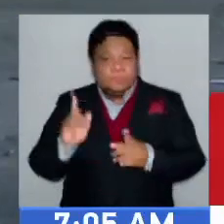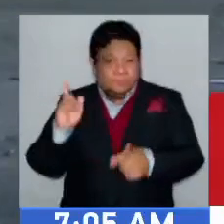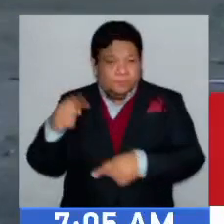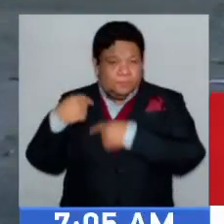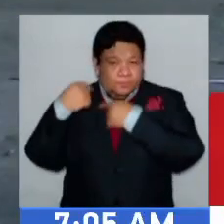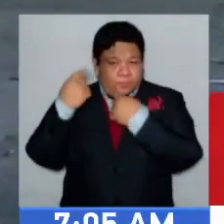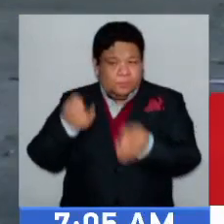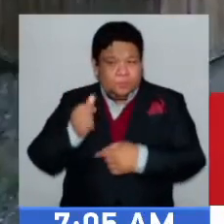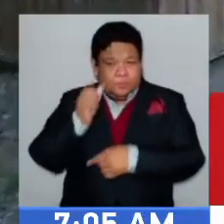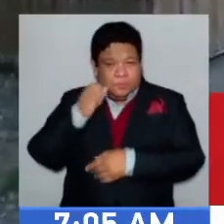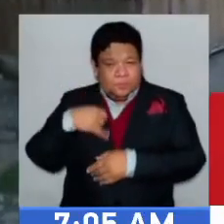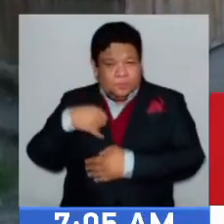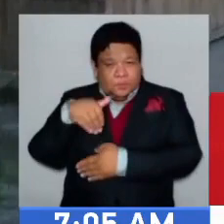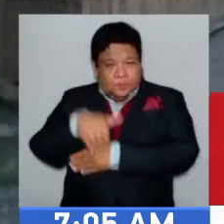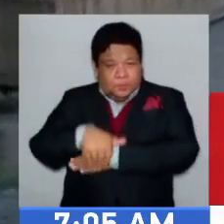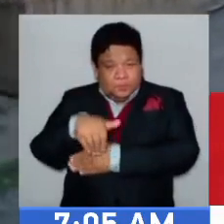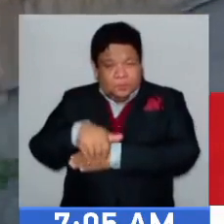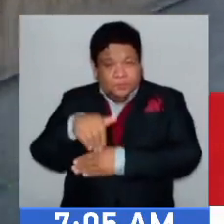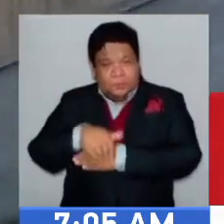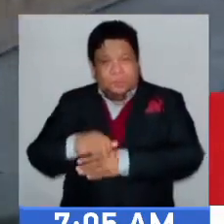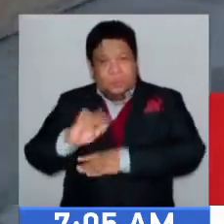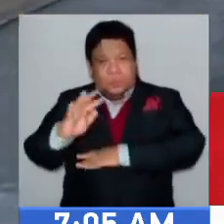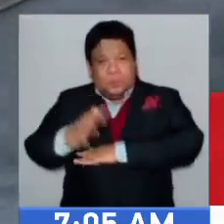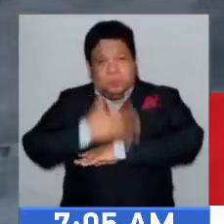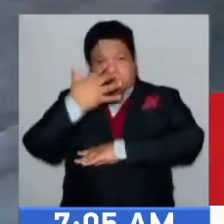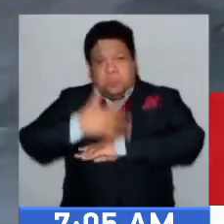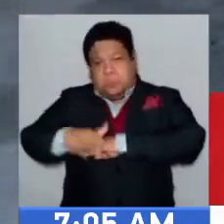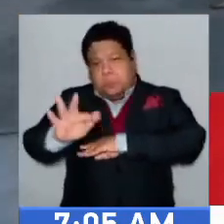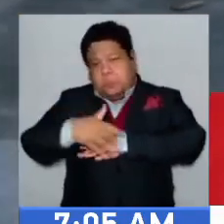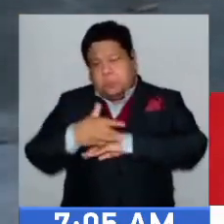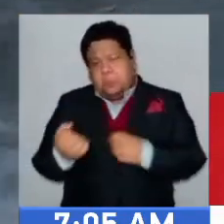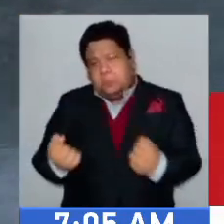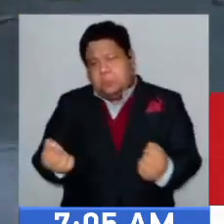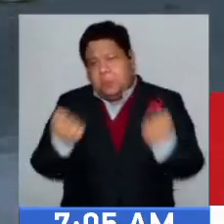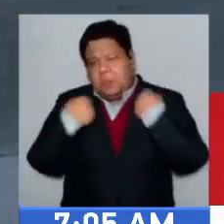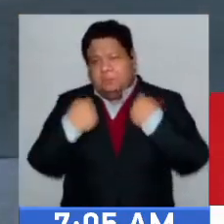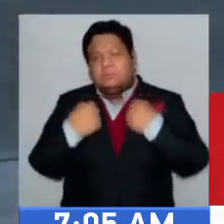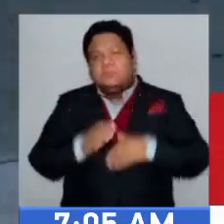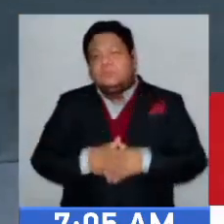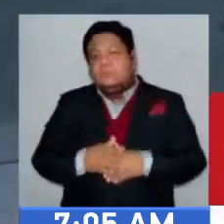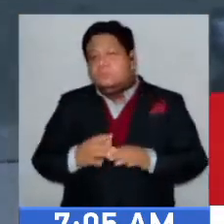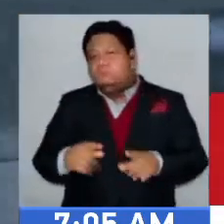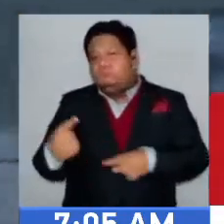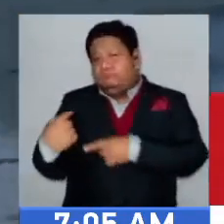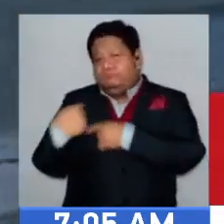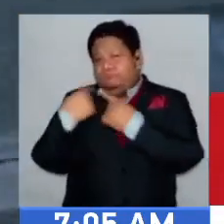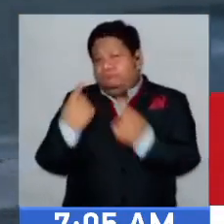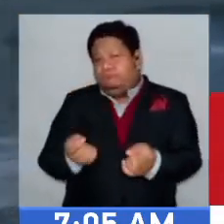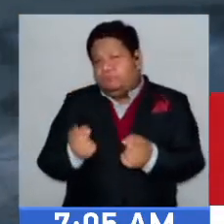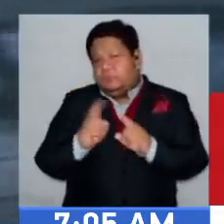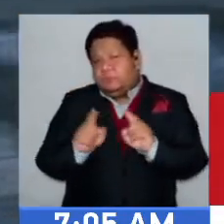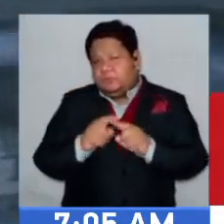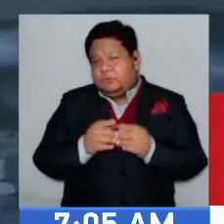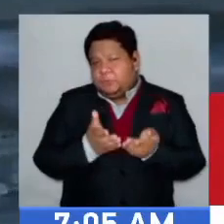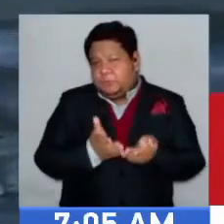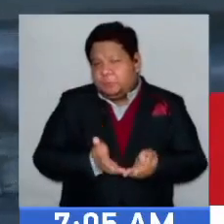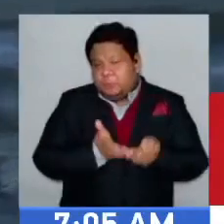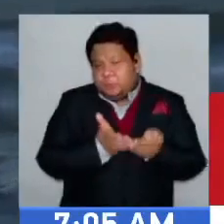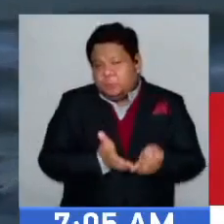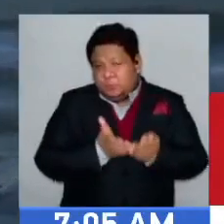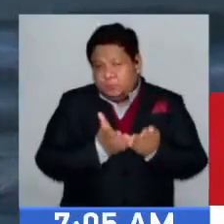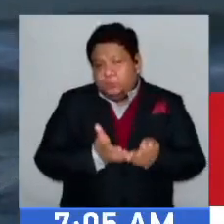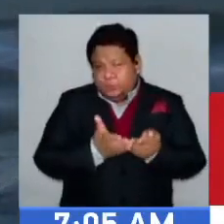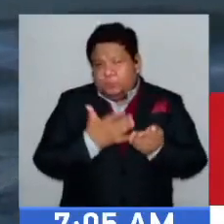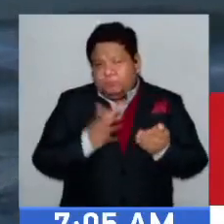seawall itong malalaking hampas ng alon. Ilang araw nang nakagarahe ang mga bangka ng mangingisda dito para nga iwas din sila